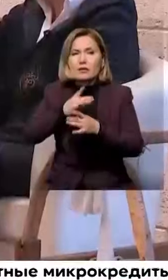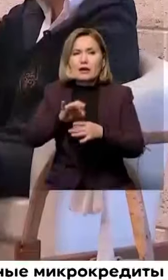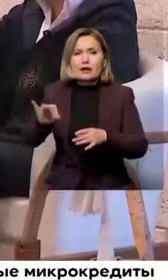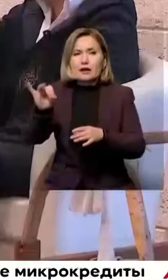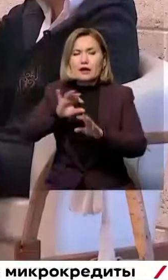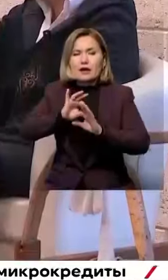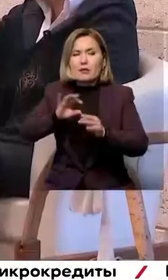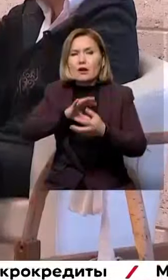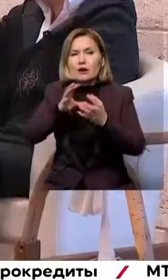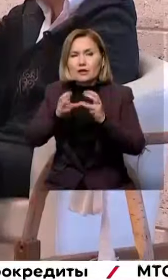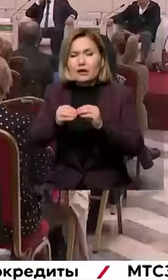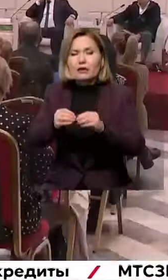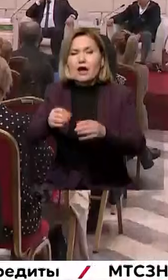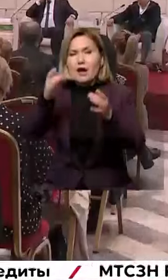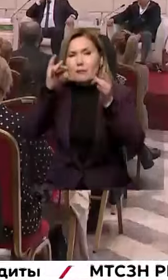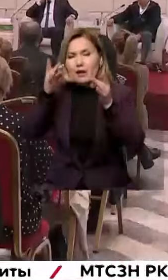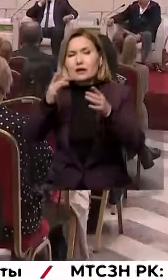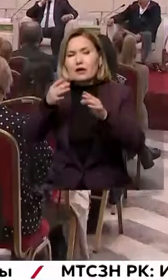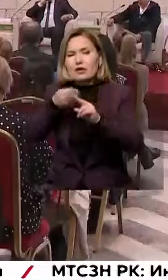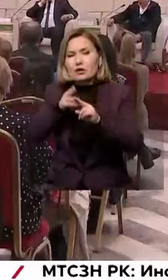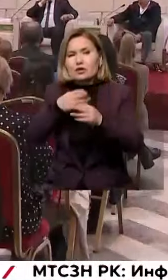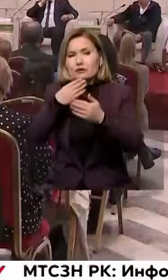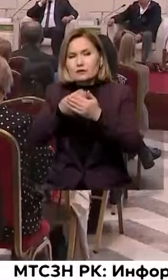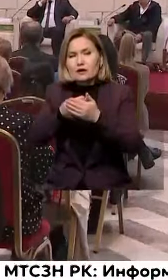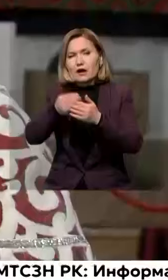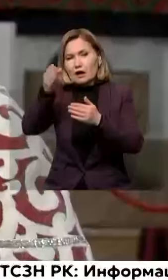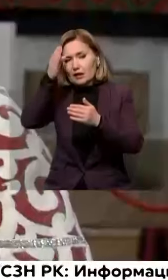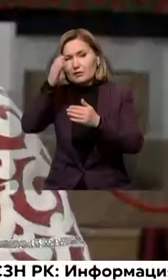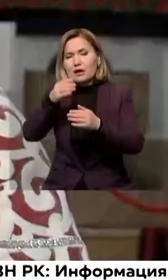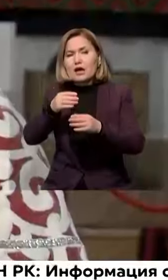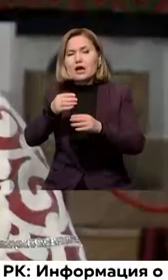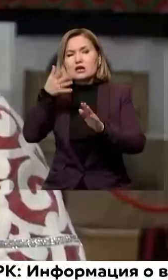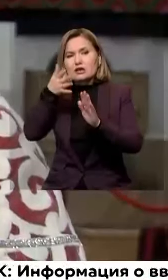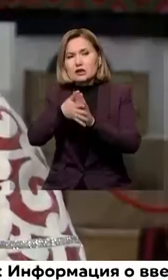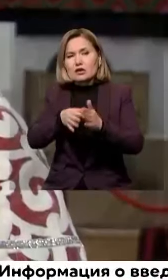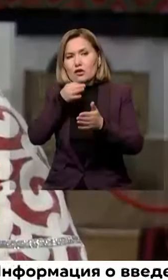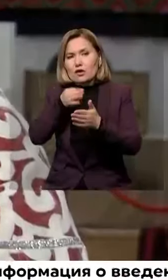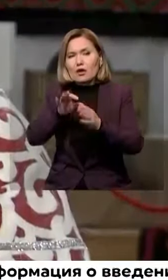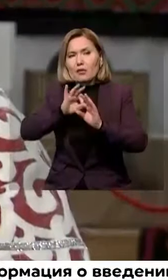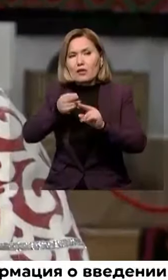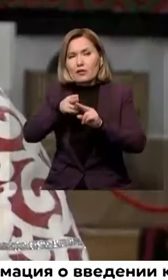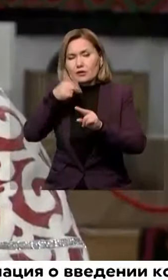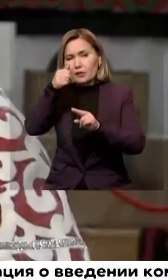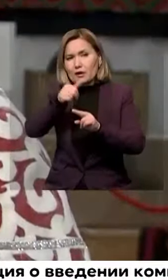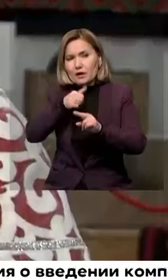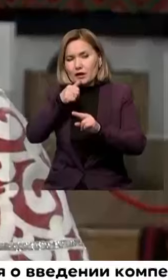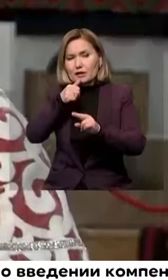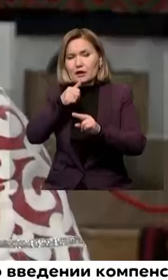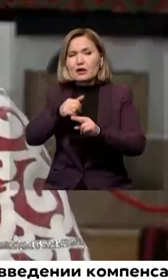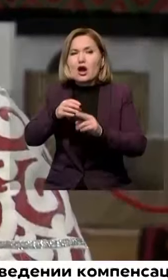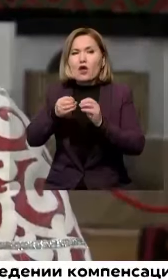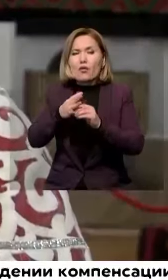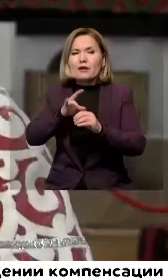тарихы, көшпенділер мәдениетіне қатысты зерттеулермен бөлісті. Бүгін көрісу күні басталып, ертең 15-ші